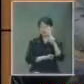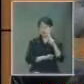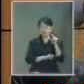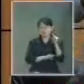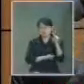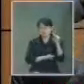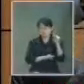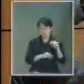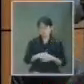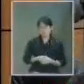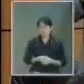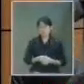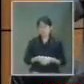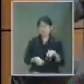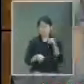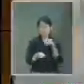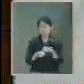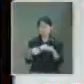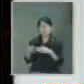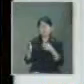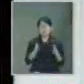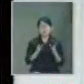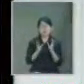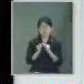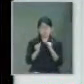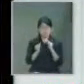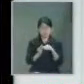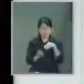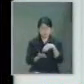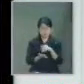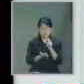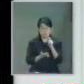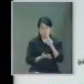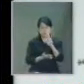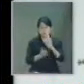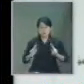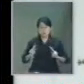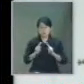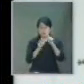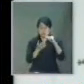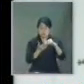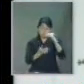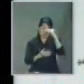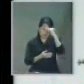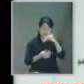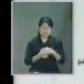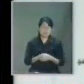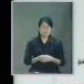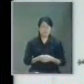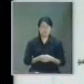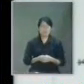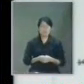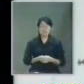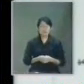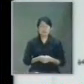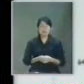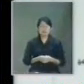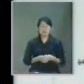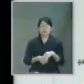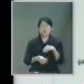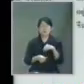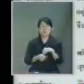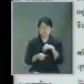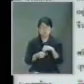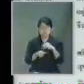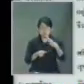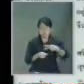ที่ห้องประชุมศูนย์ปฏิบัติการกระทรวงศึกษาที่เราเรียกสั้นๆว่าห้องม็อกอาคารราชวรสชั้น